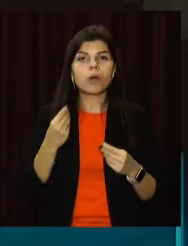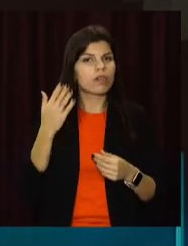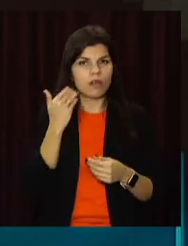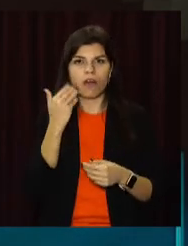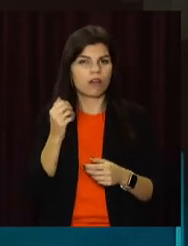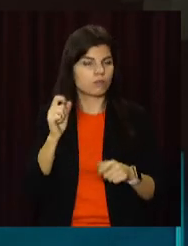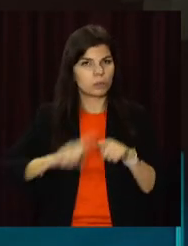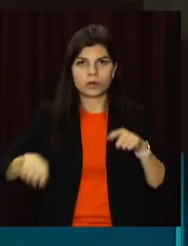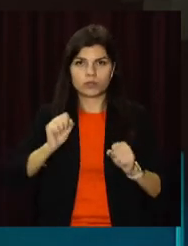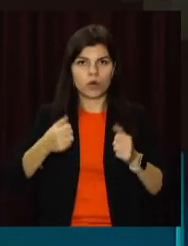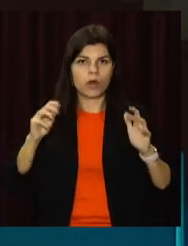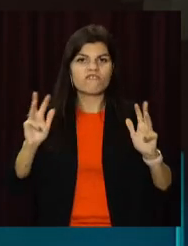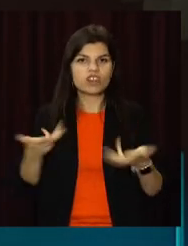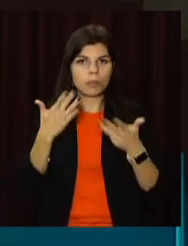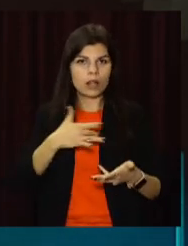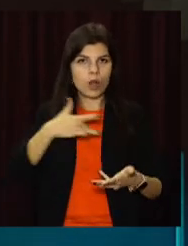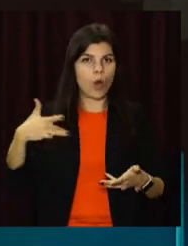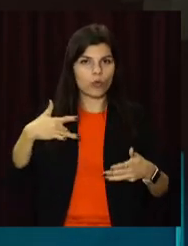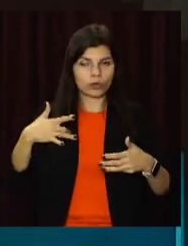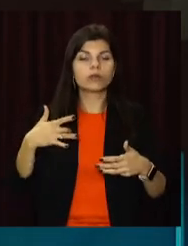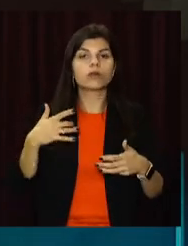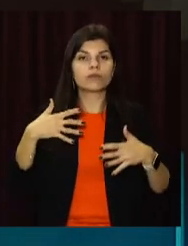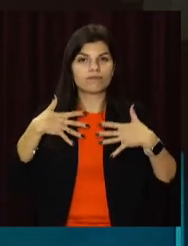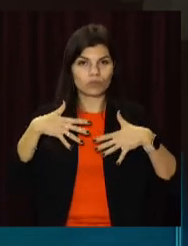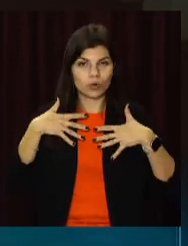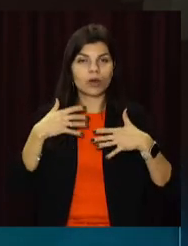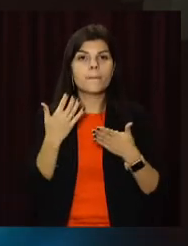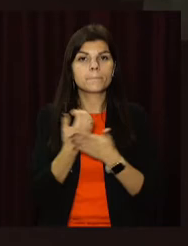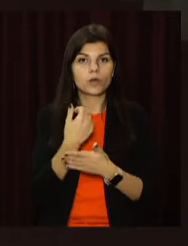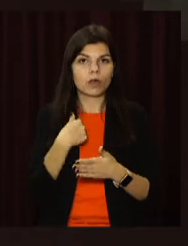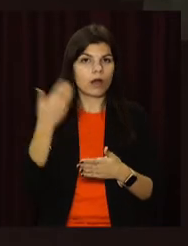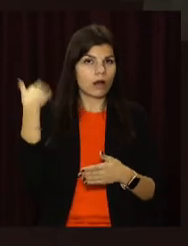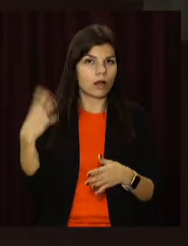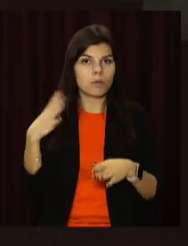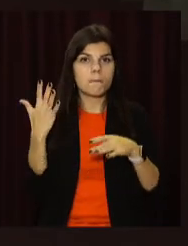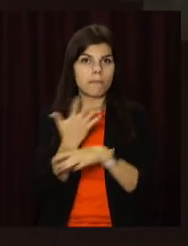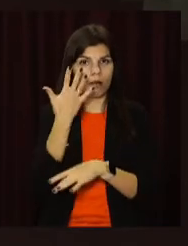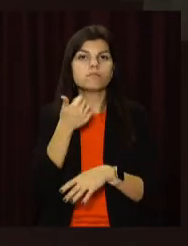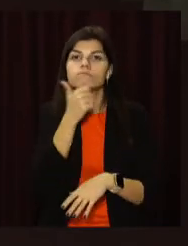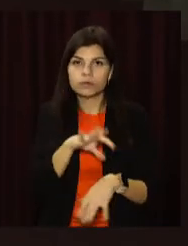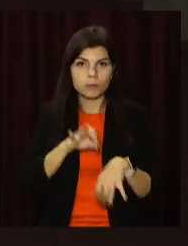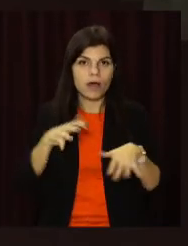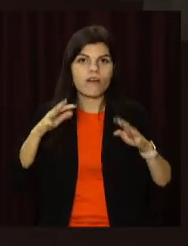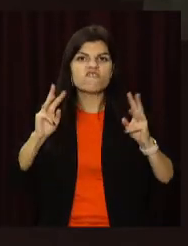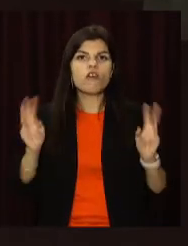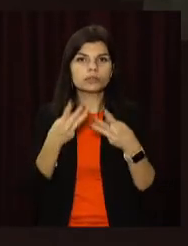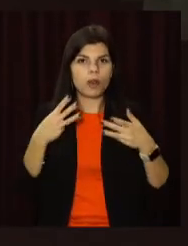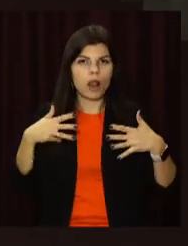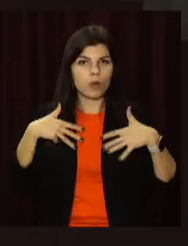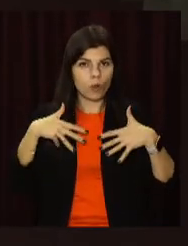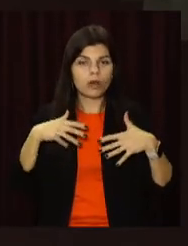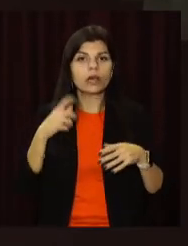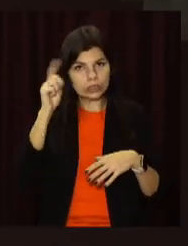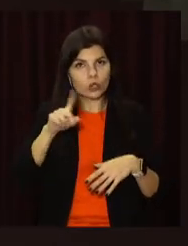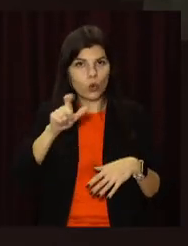легких, я 5 раз в житті боліла, і тому на всякий случай зробила, тому що, мало ли, ну, знаю, що люди вмирають від